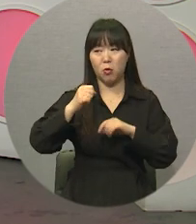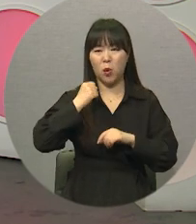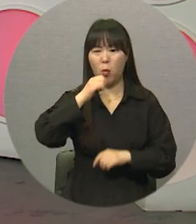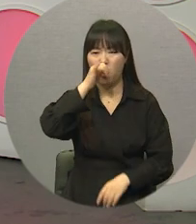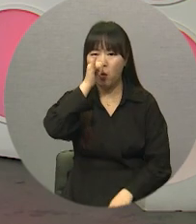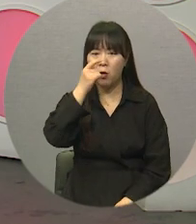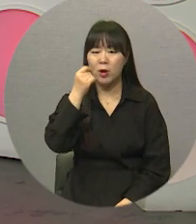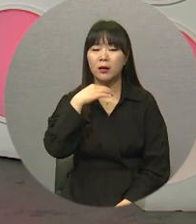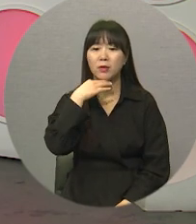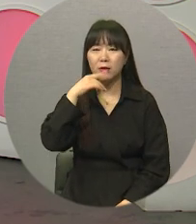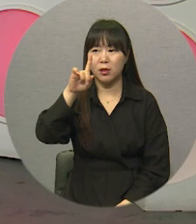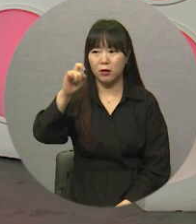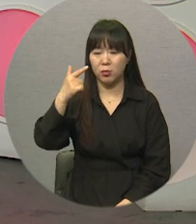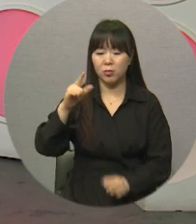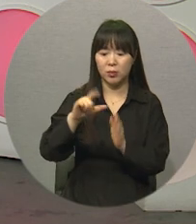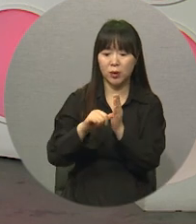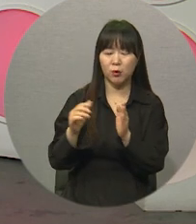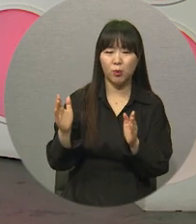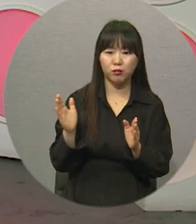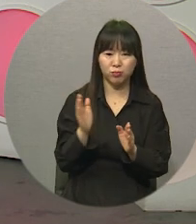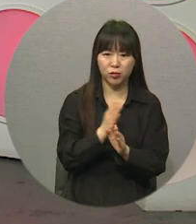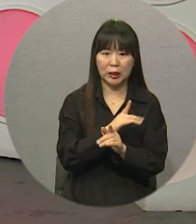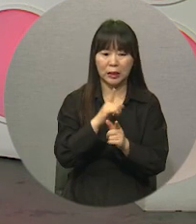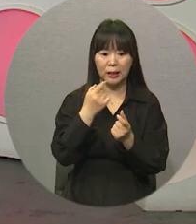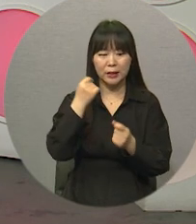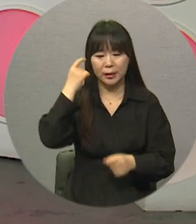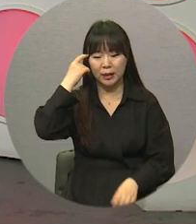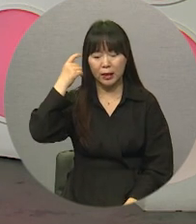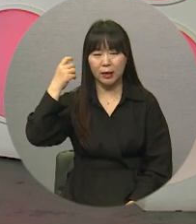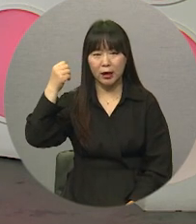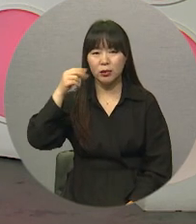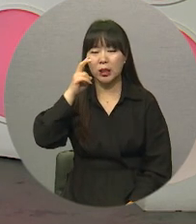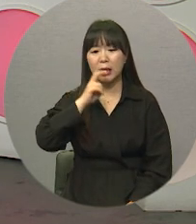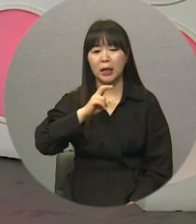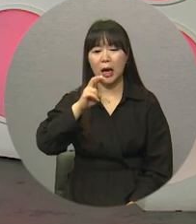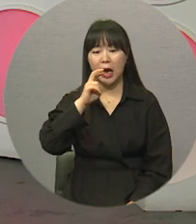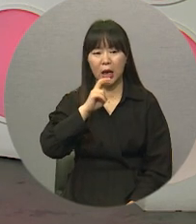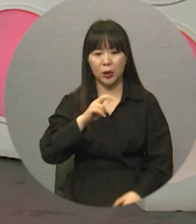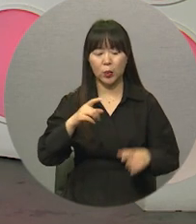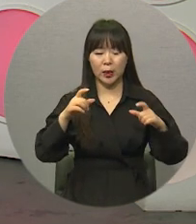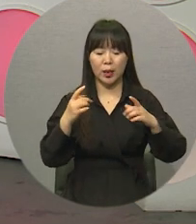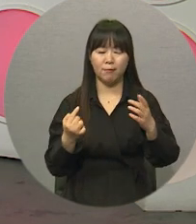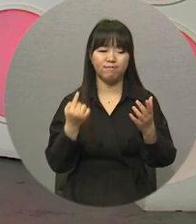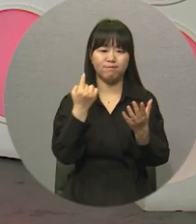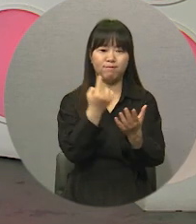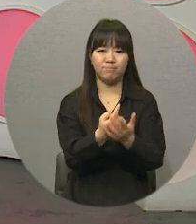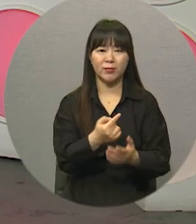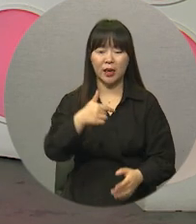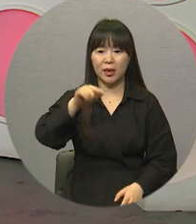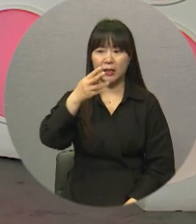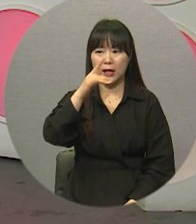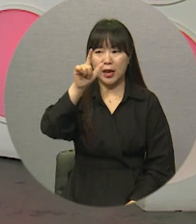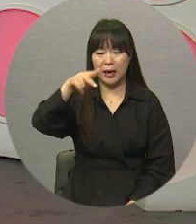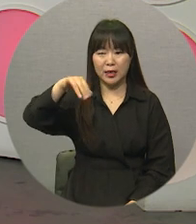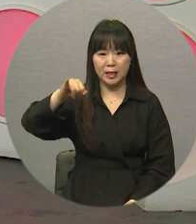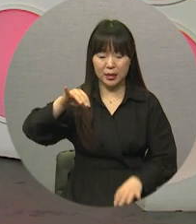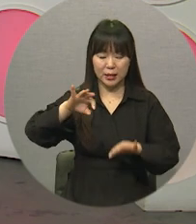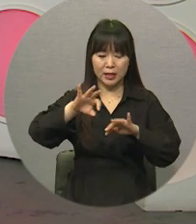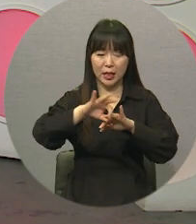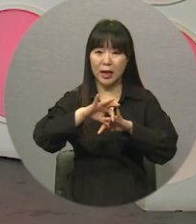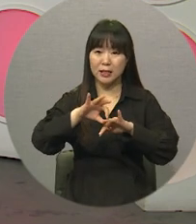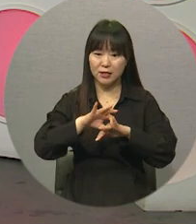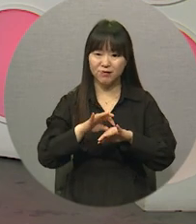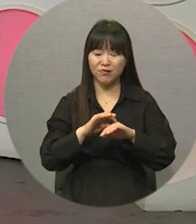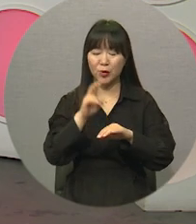분이구나. 하고 16살 때부터 그런 생각을 가지고 이 가요계에 뛰어들었대요. 야, 가락지 부르는 항진이 아니죠? 네.